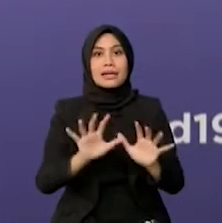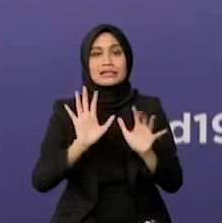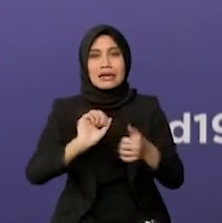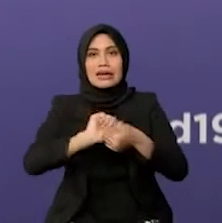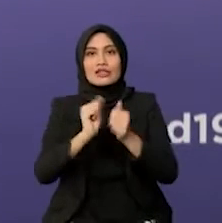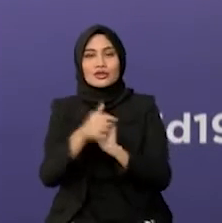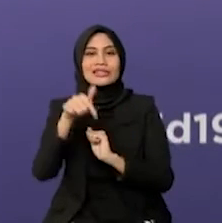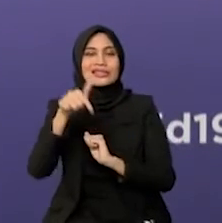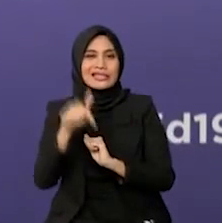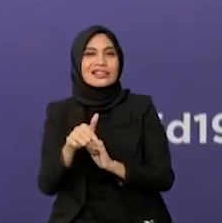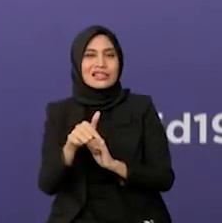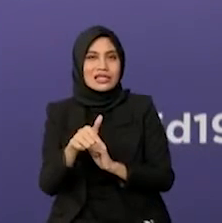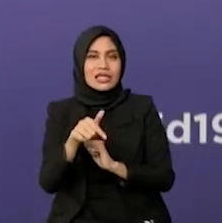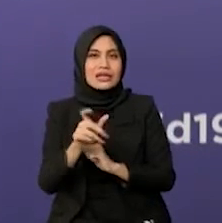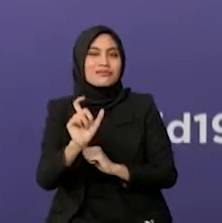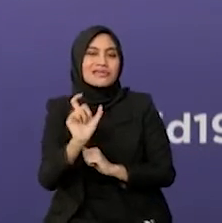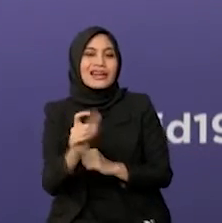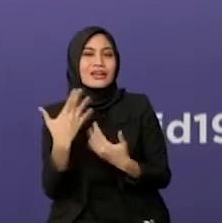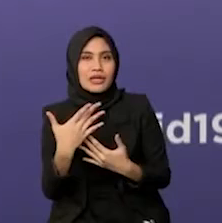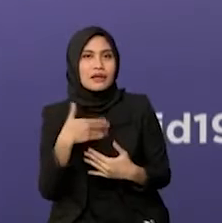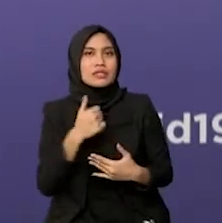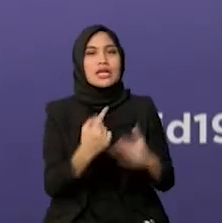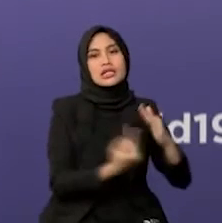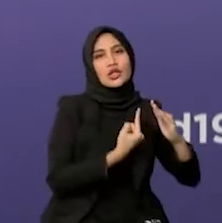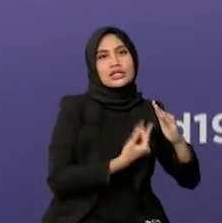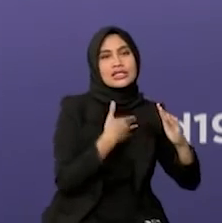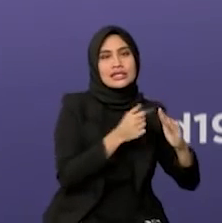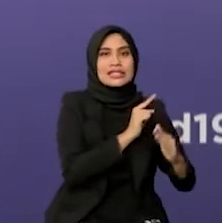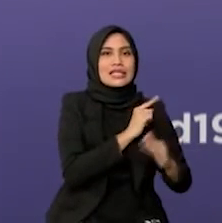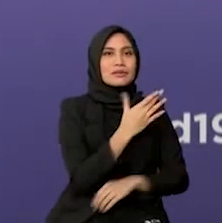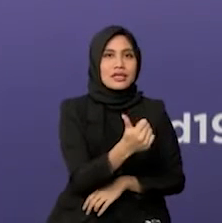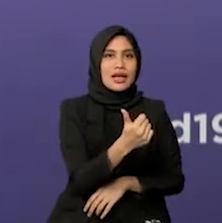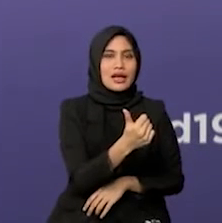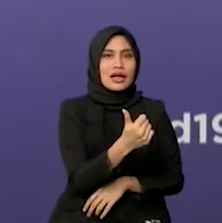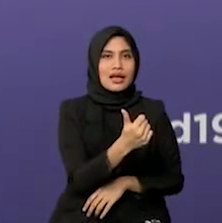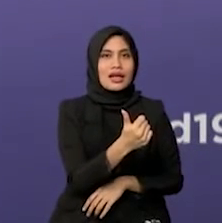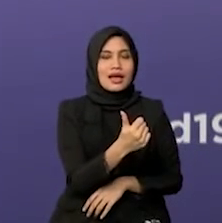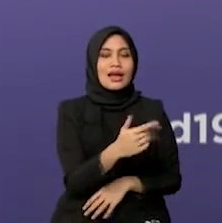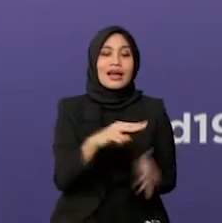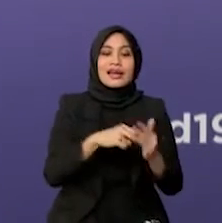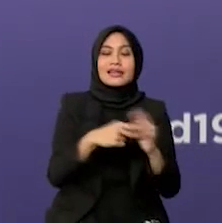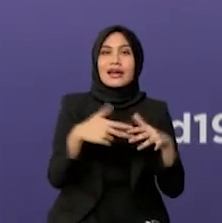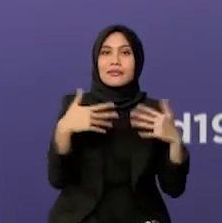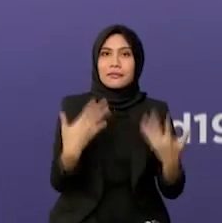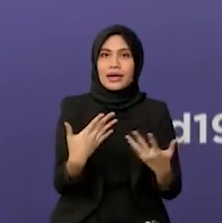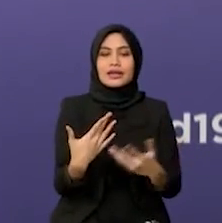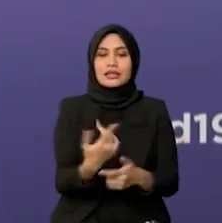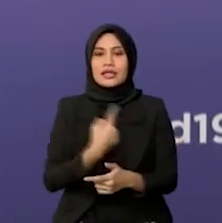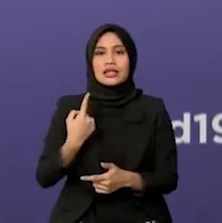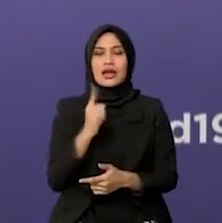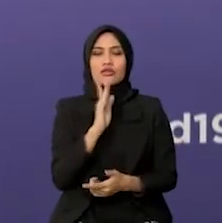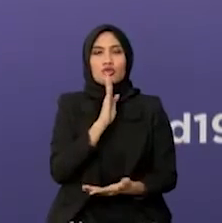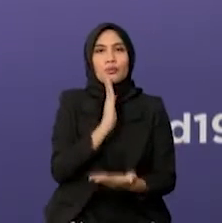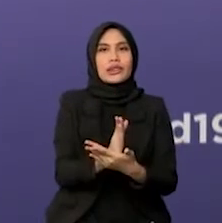dilakukan isolasi secara mandiri gambaran ini semakin menegaskan komitmen